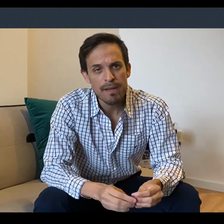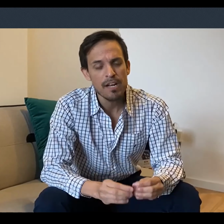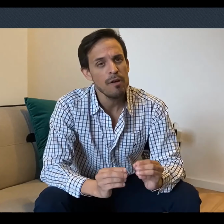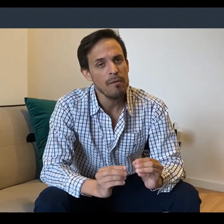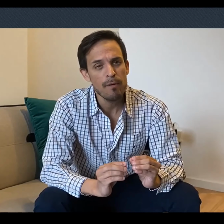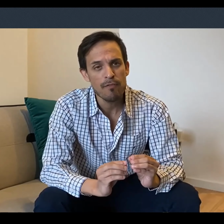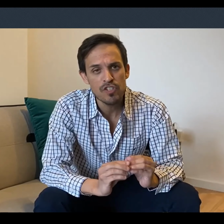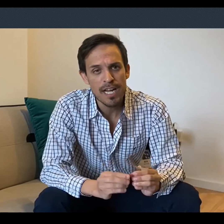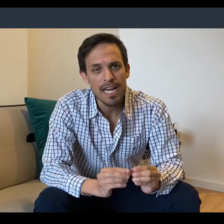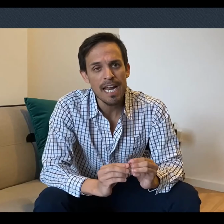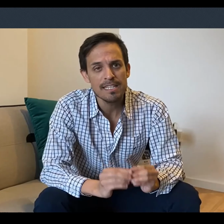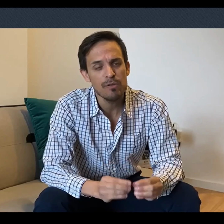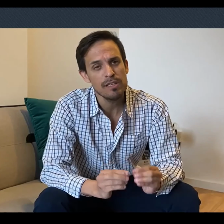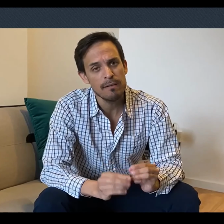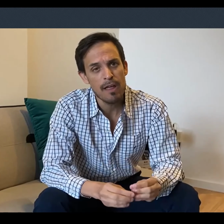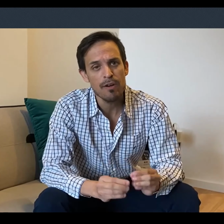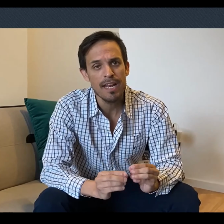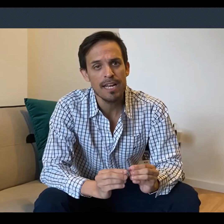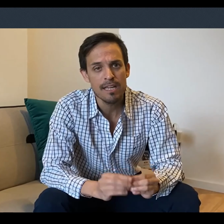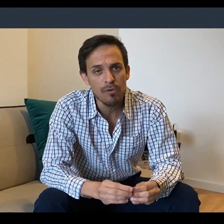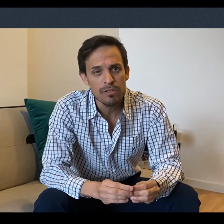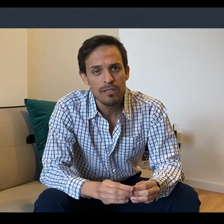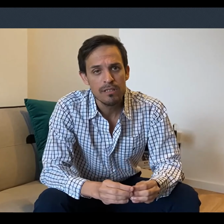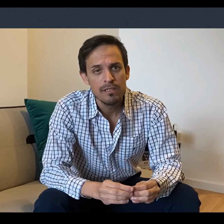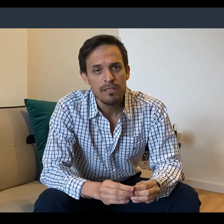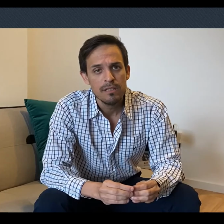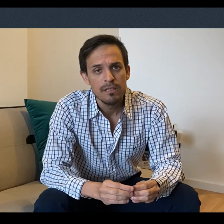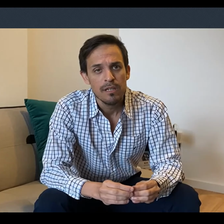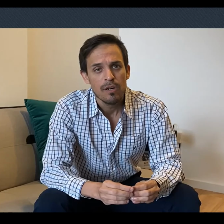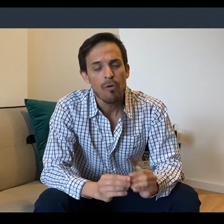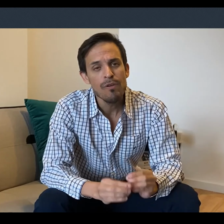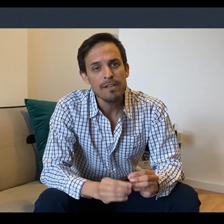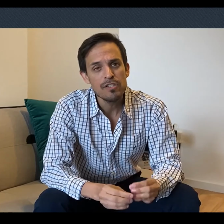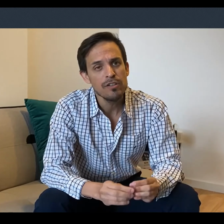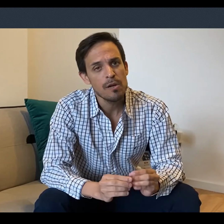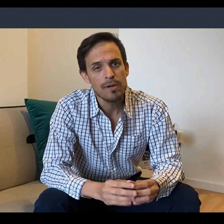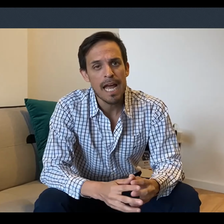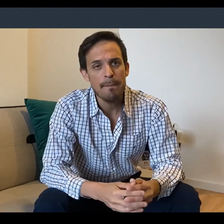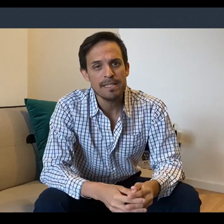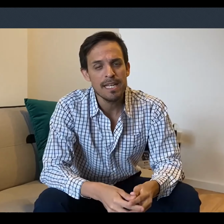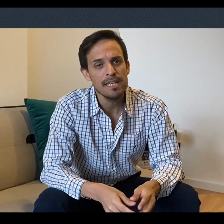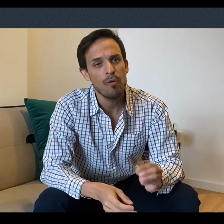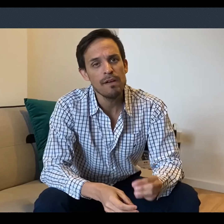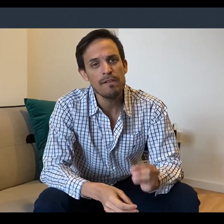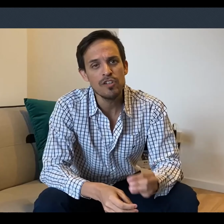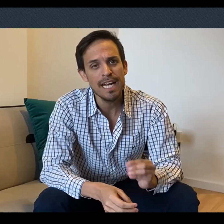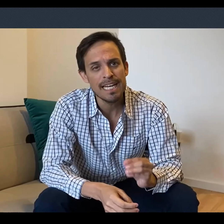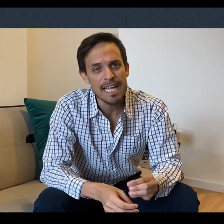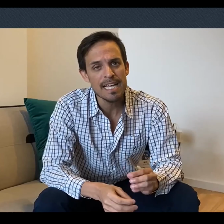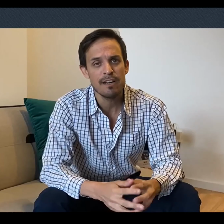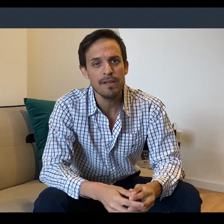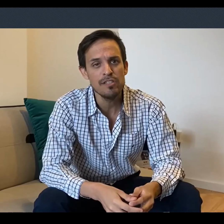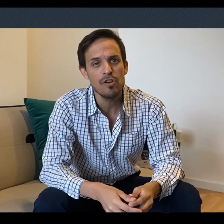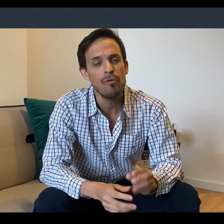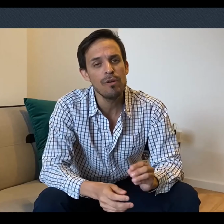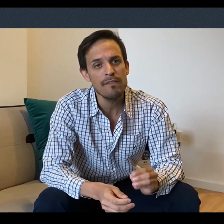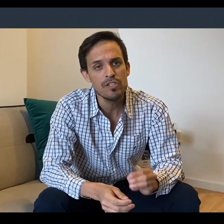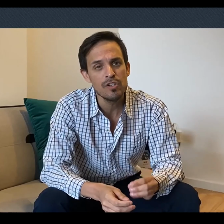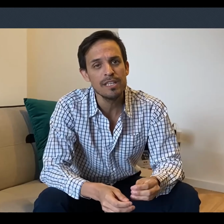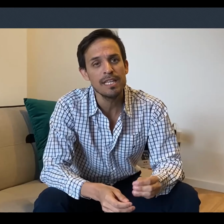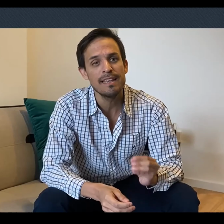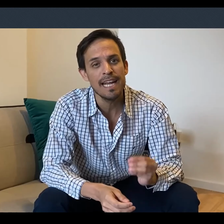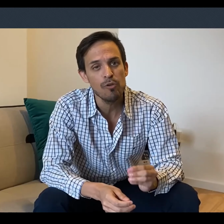l'objectif ultime de former de nouveaux professionnels de la santé, de nouveaux infirmiers, de nouvelles infirmières, avec une vision